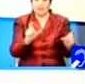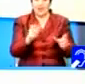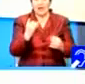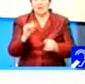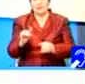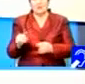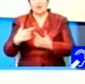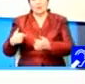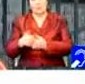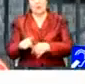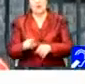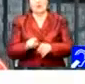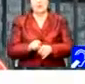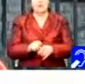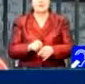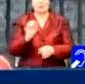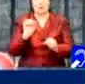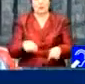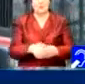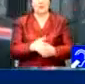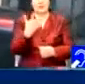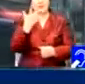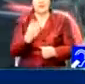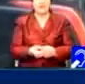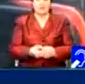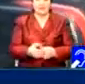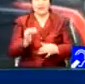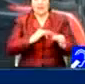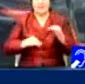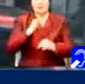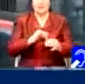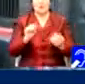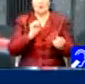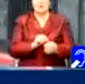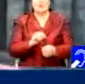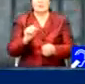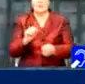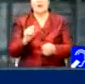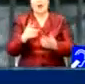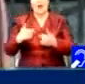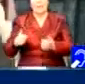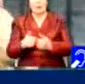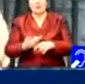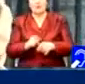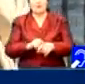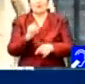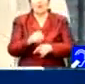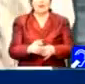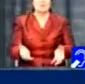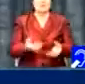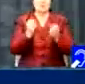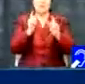e posibilă chiar astăzi. De 3 zile, Theresa May negociază cu opoziția laburistă în încercarea de a-și convinge adversarii politici să